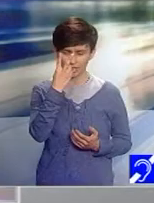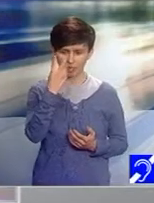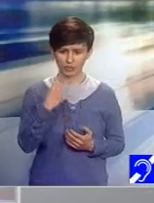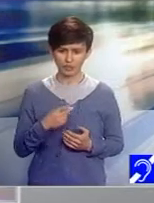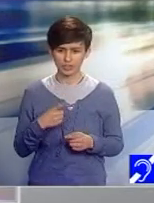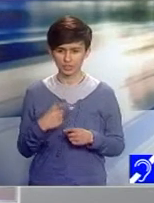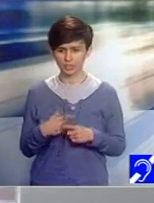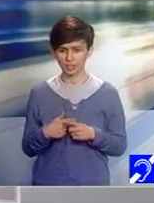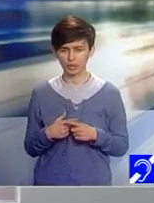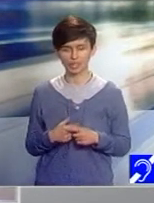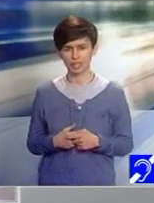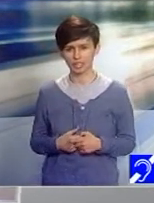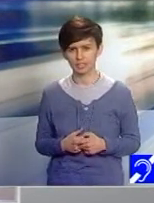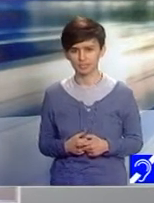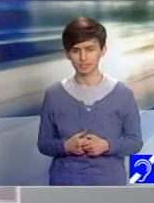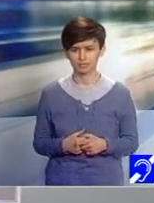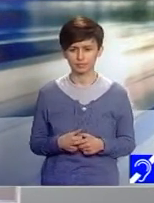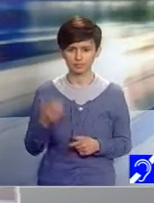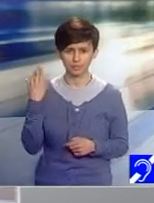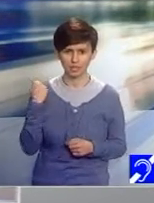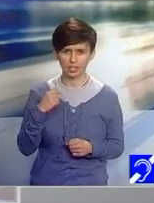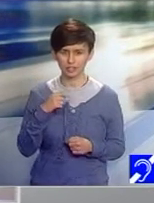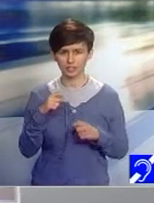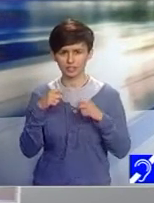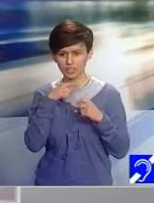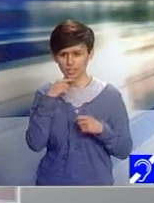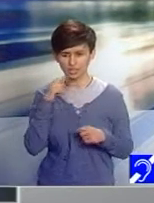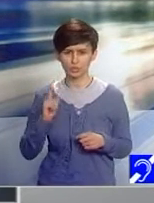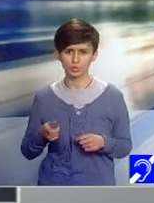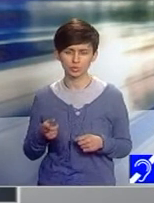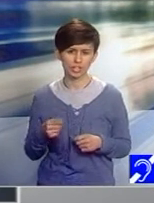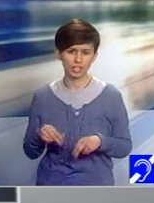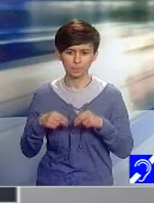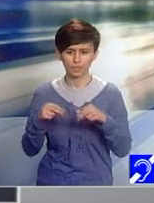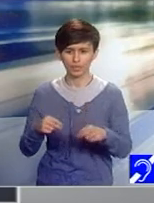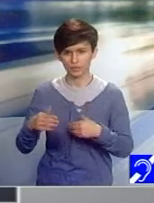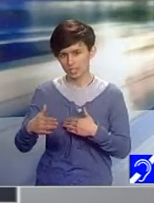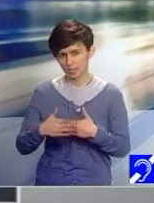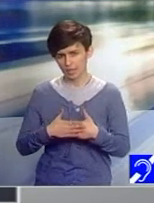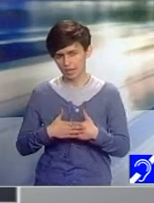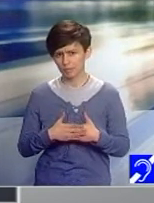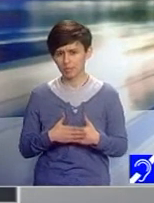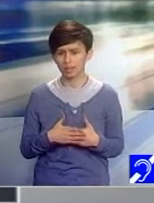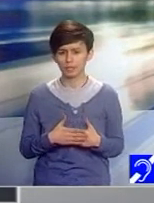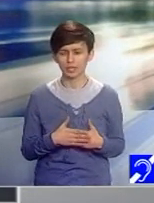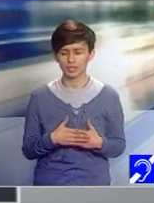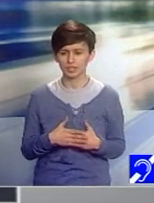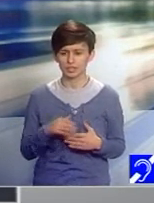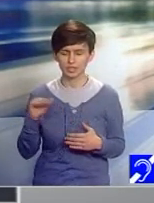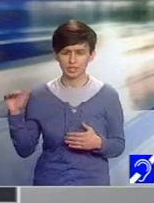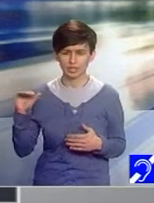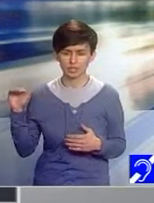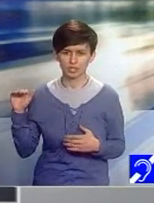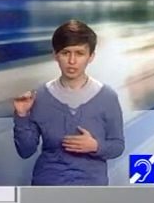l-am văzut și în material. A fost Rusia adusă cumva mai aproape de copii,